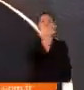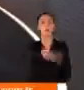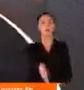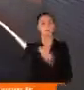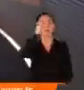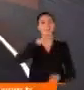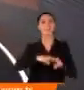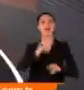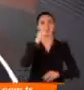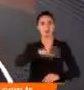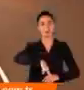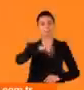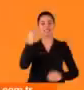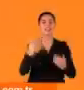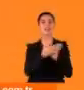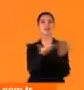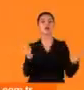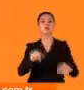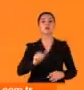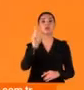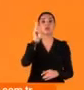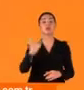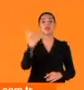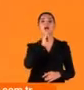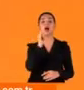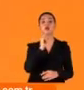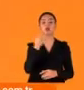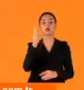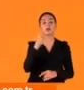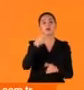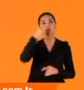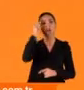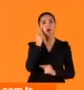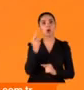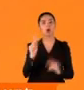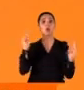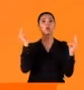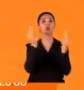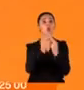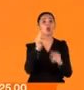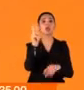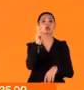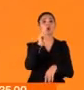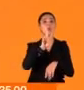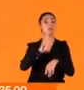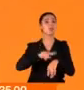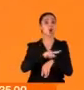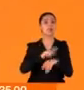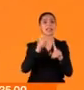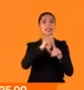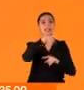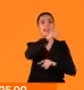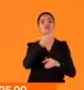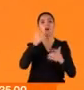Haberin merkezinden, ATV Haber merkezinden iyi akşamlar. Bugün 27 Ağustos 2021 Cuma. Dünya son 24 saattir